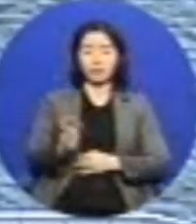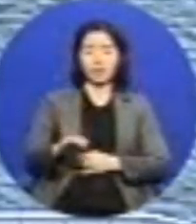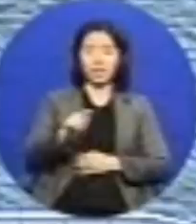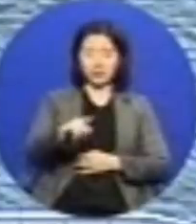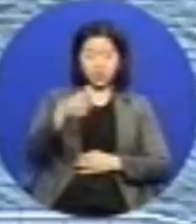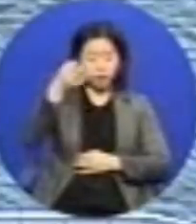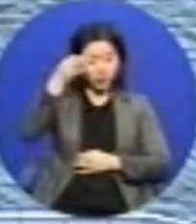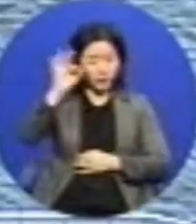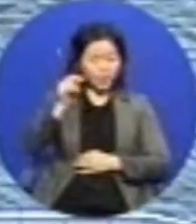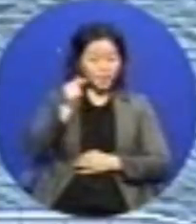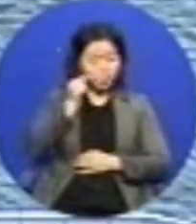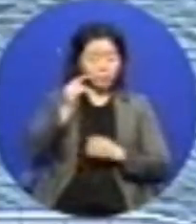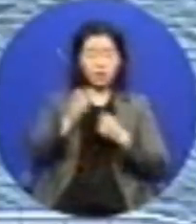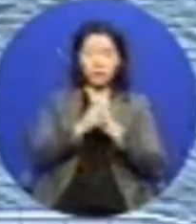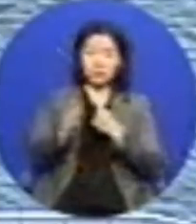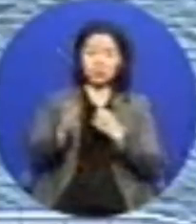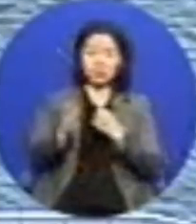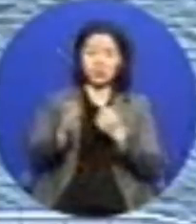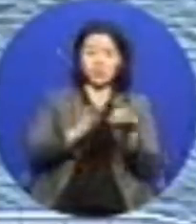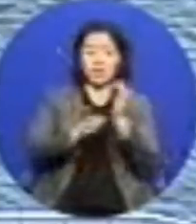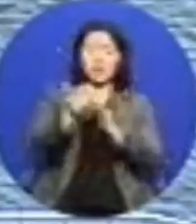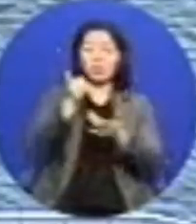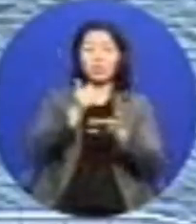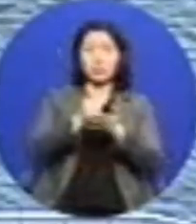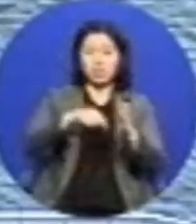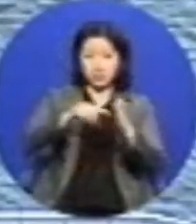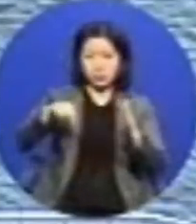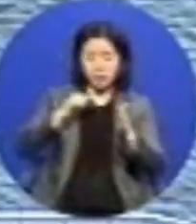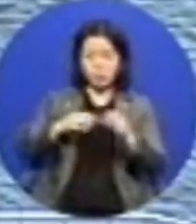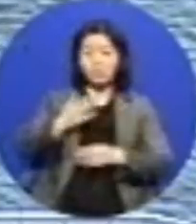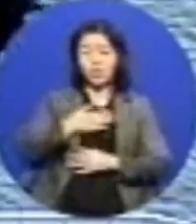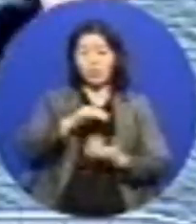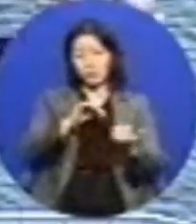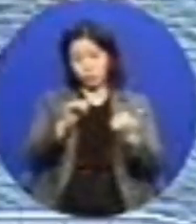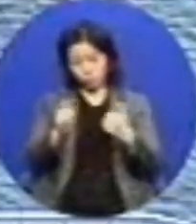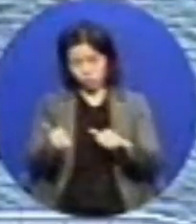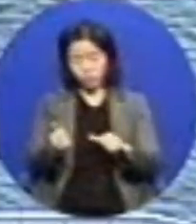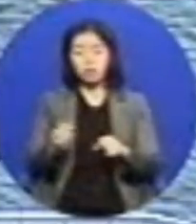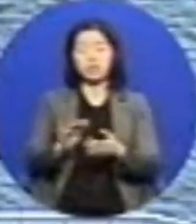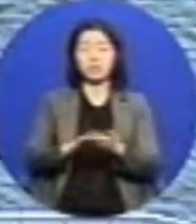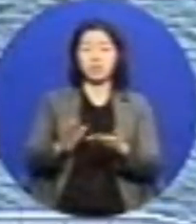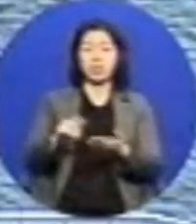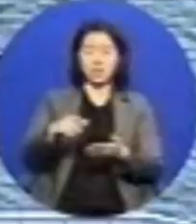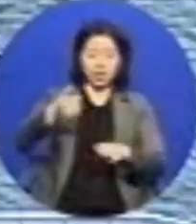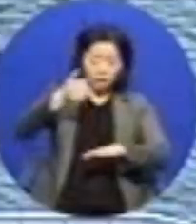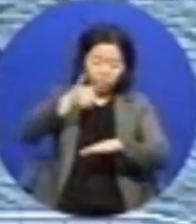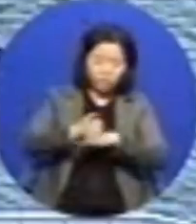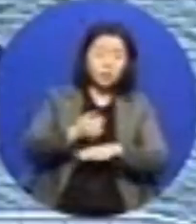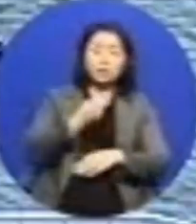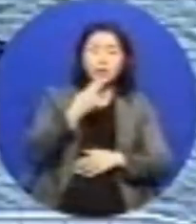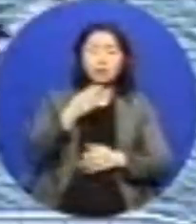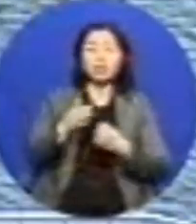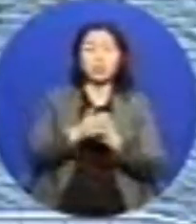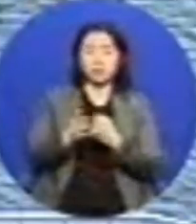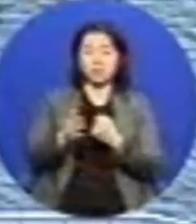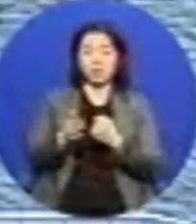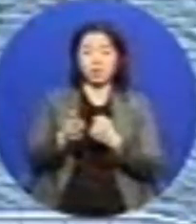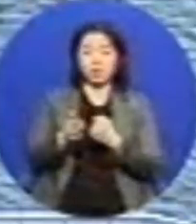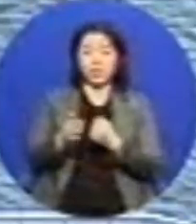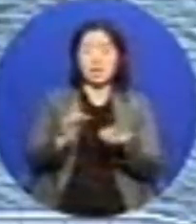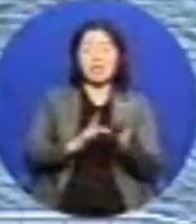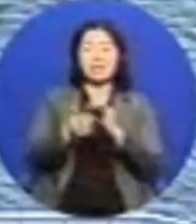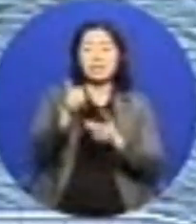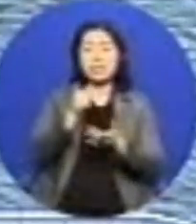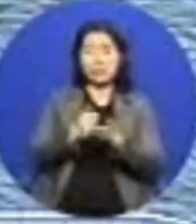하니까 예수님 안에서 나는 죽었습니다 이렇게 결론이 안 나니까 예수를 믿고 도